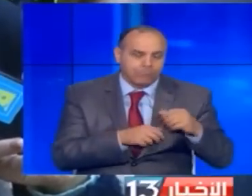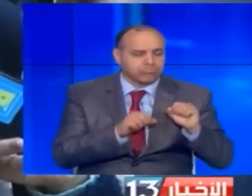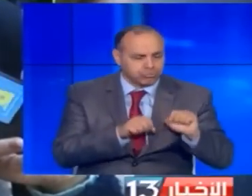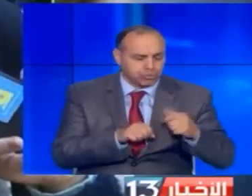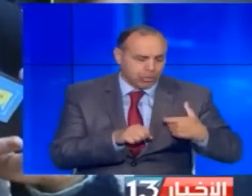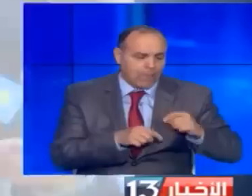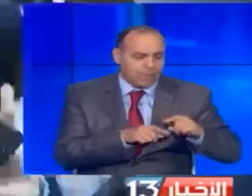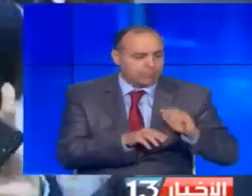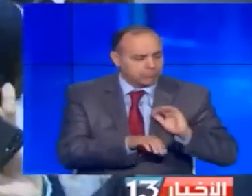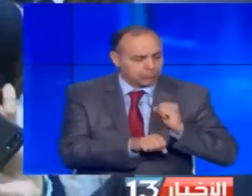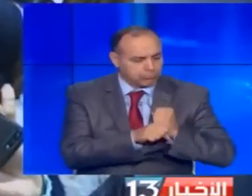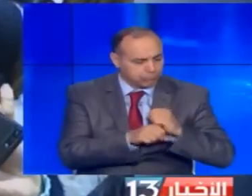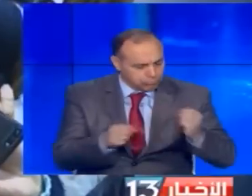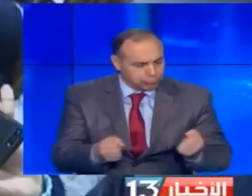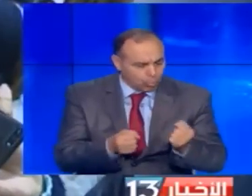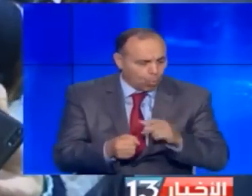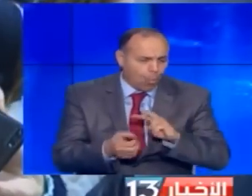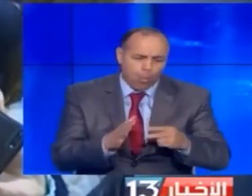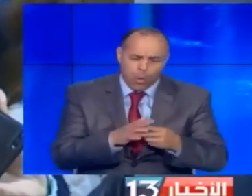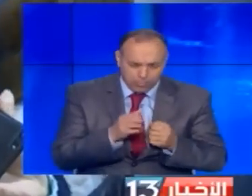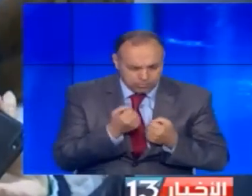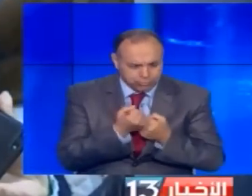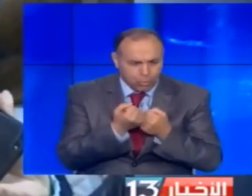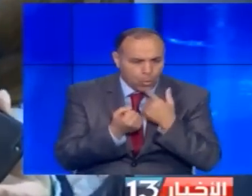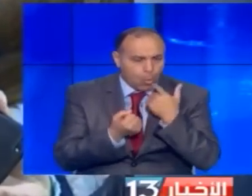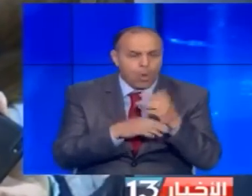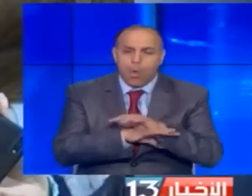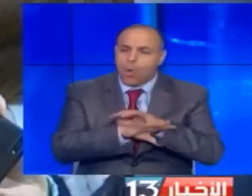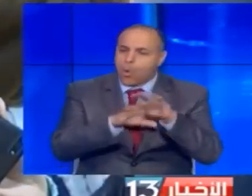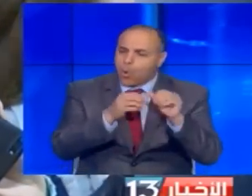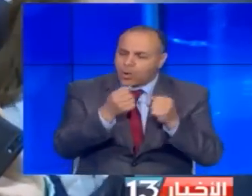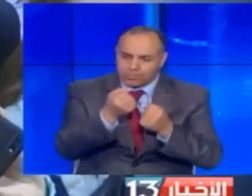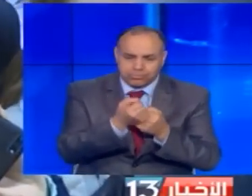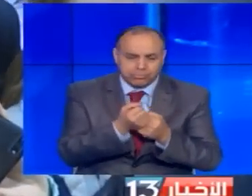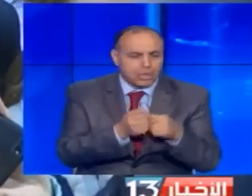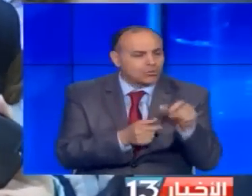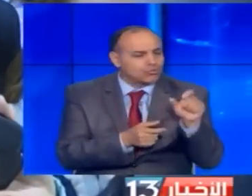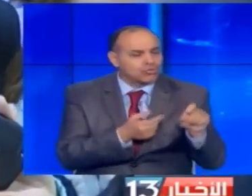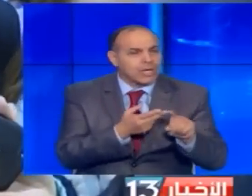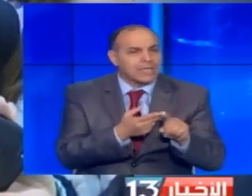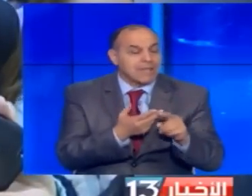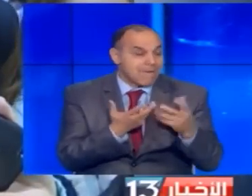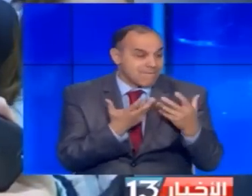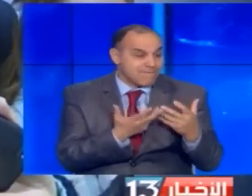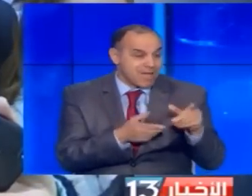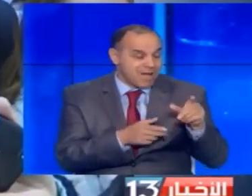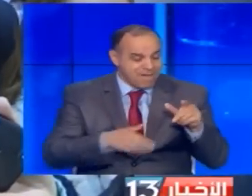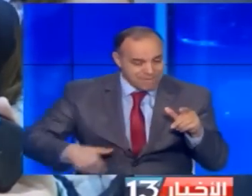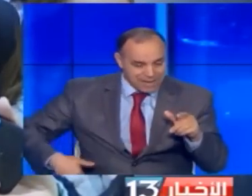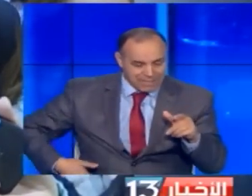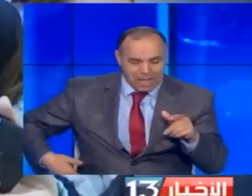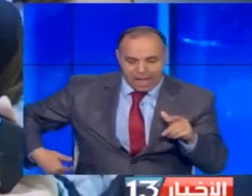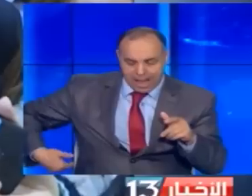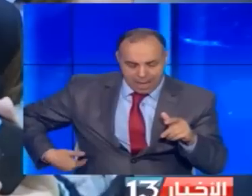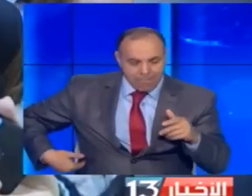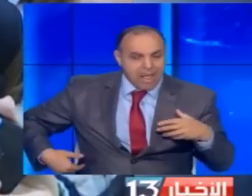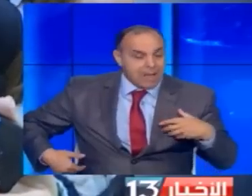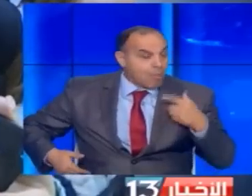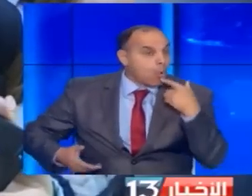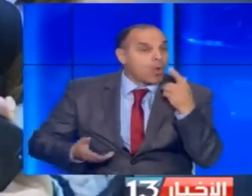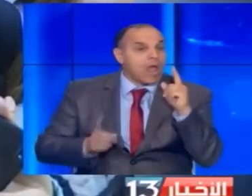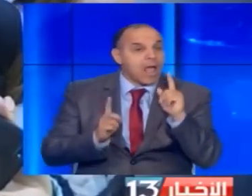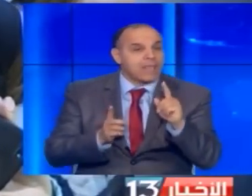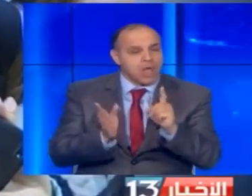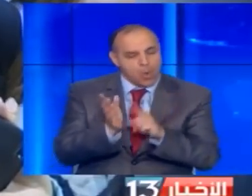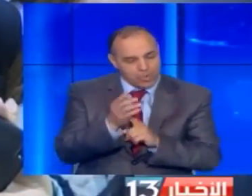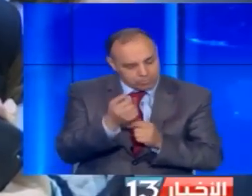في النشاط نتاعنا، باش نضع كل الإمكانيات نتاعنا باش نغطي كل الإمكانيات باش المستحقين في الكلى في الكبد في القلب يلقاو